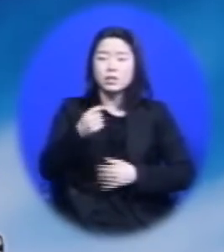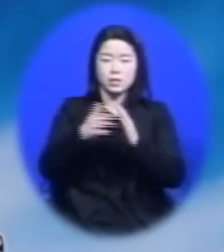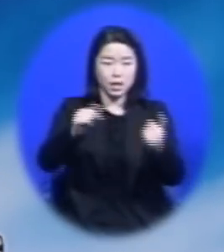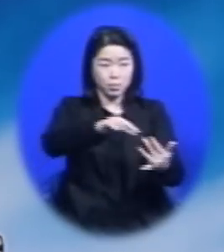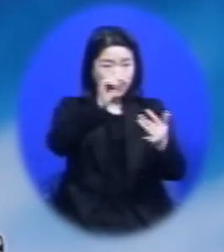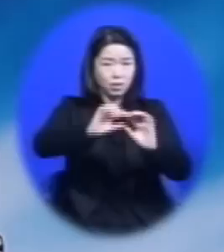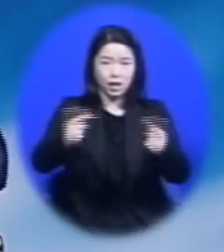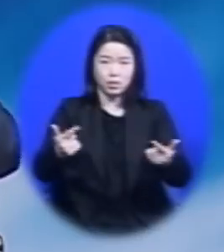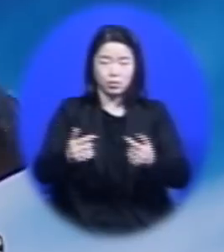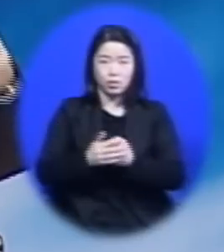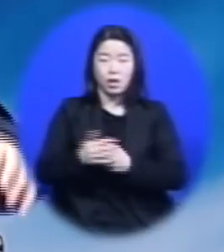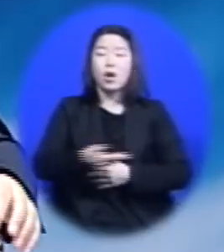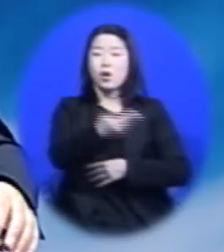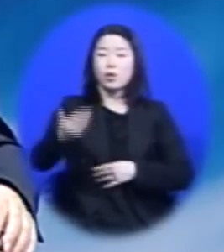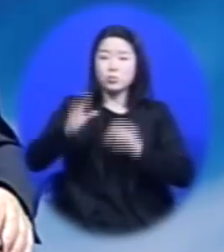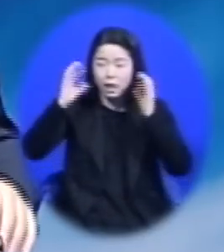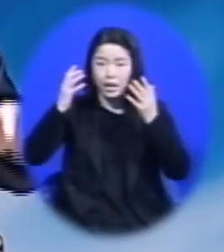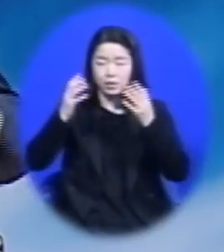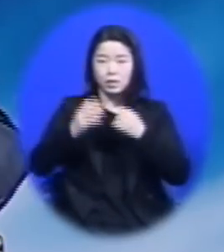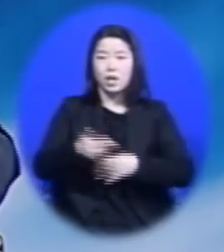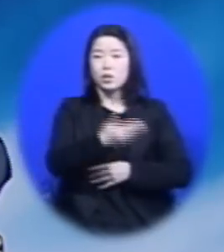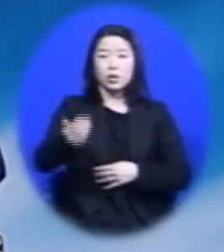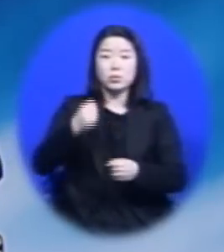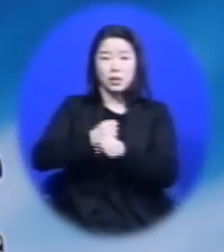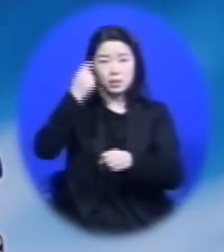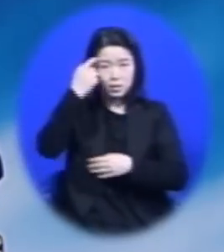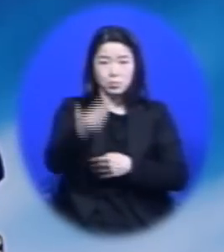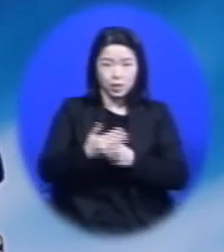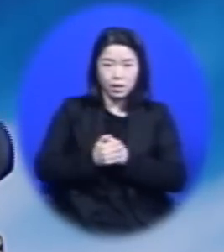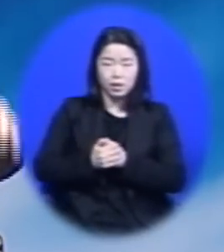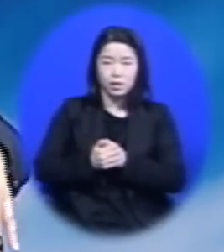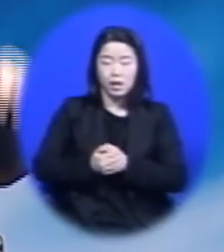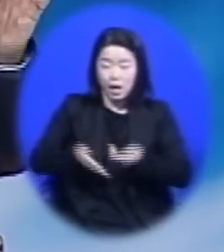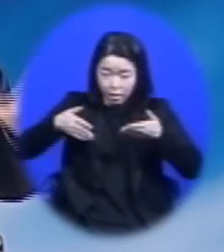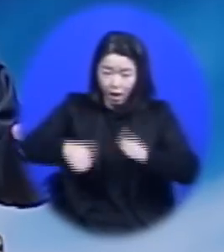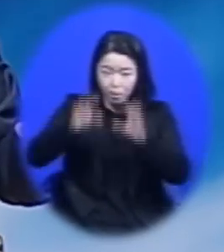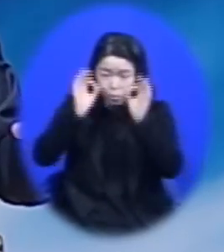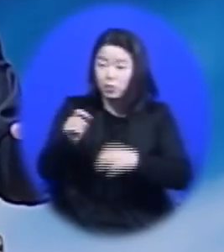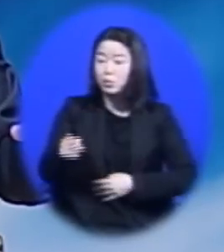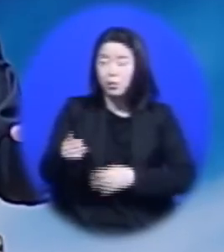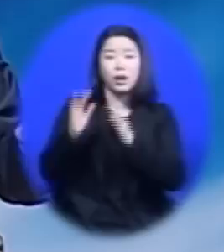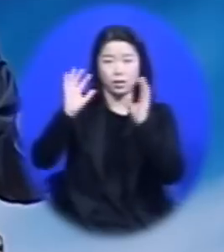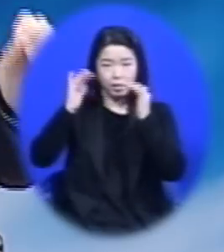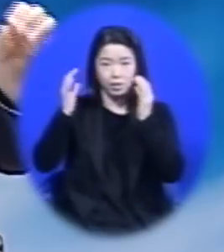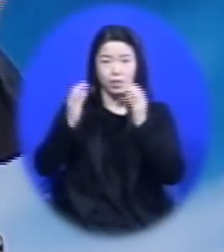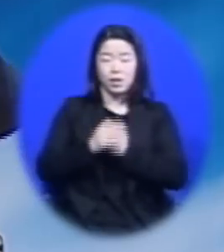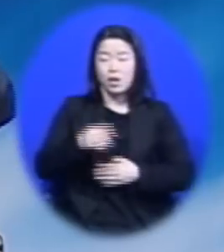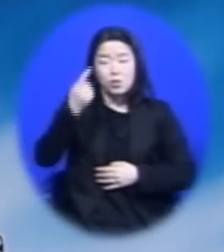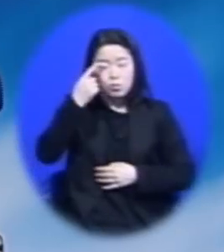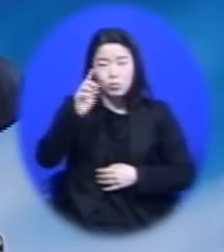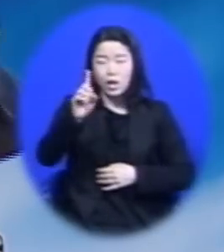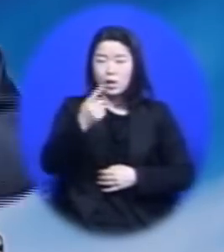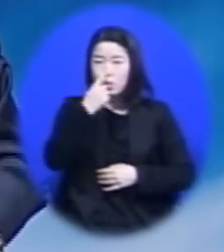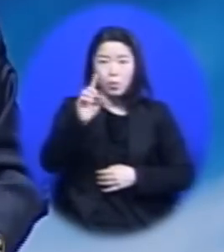아닙니다 여러분 여러분의 아이를 여분이 셨습니까 나 보니까 그 아이예요 눈 하나